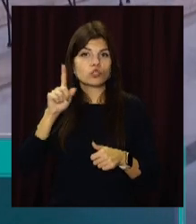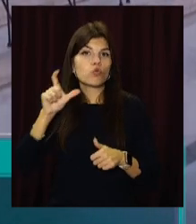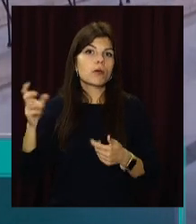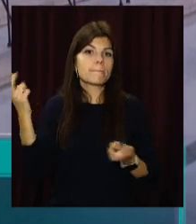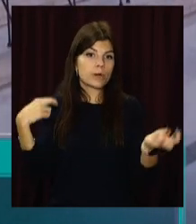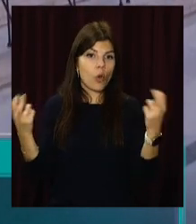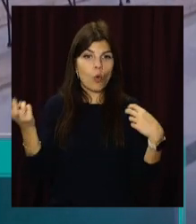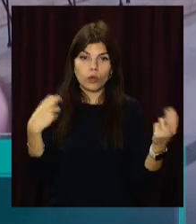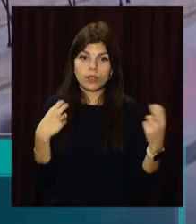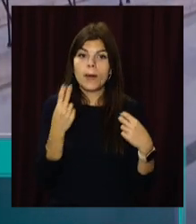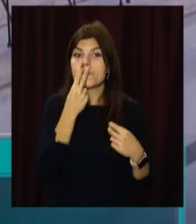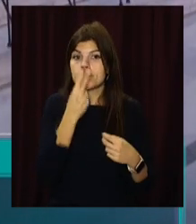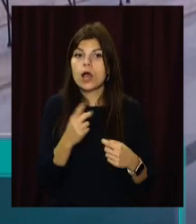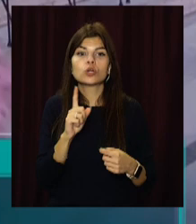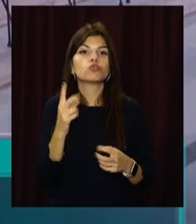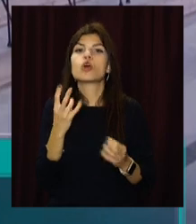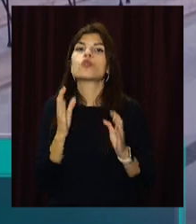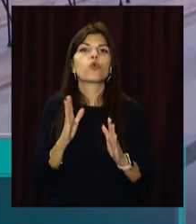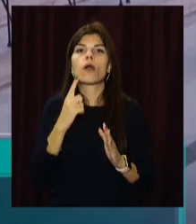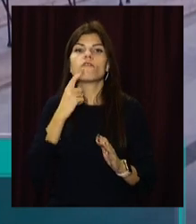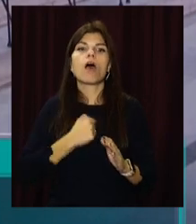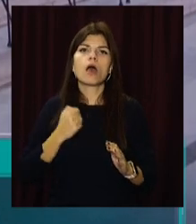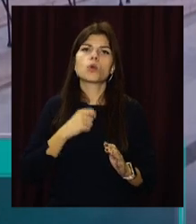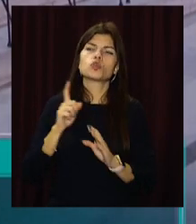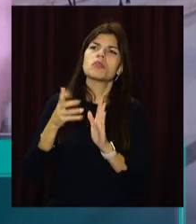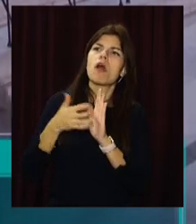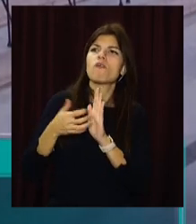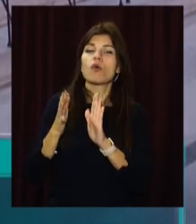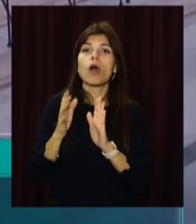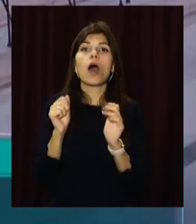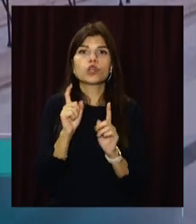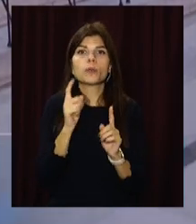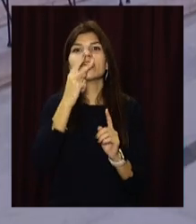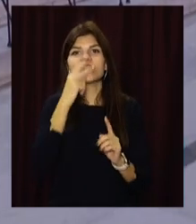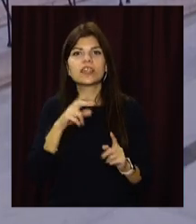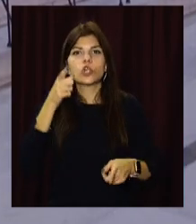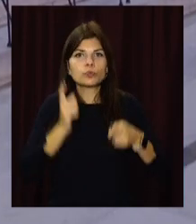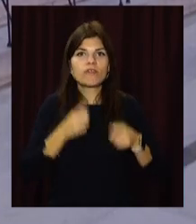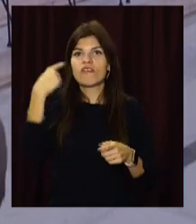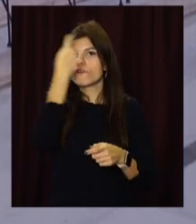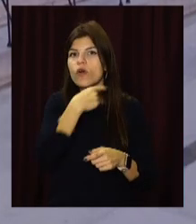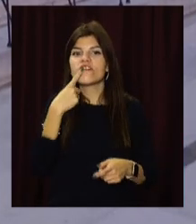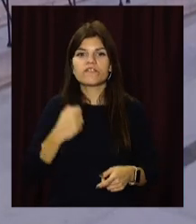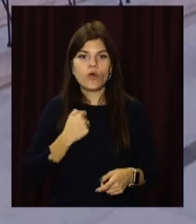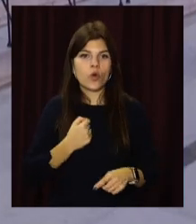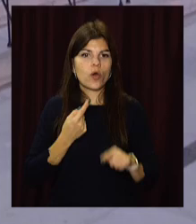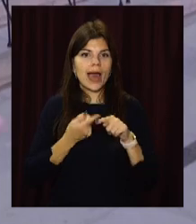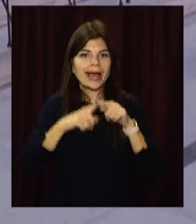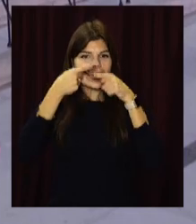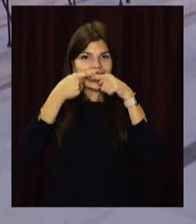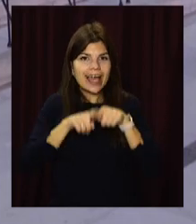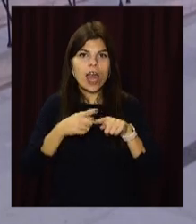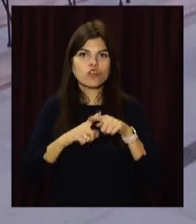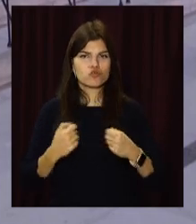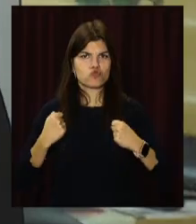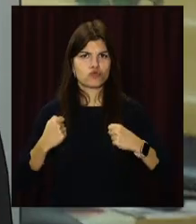і бачили не те, що тільки от в армії там чогось не вистачає, та, а щоб бачили справжнє обличчя воїнів та оцю техніку, оцю